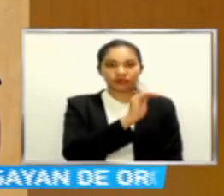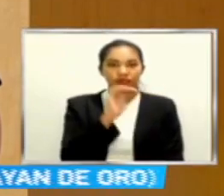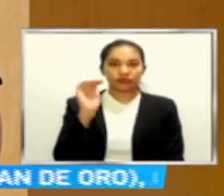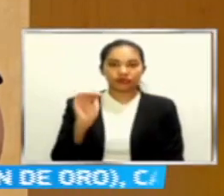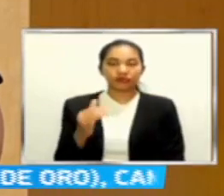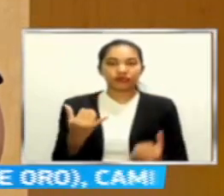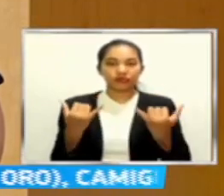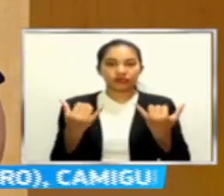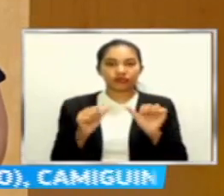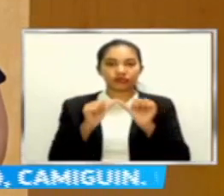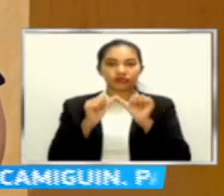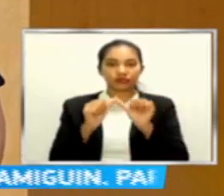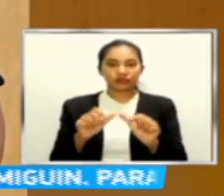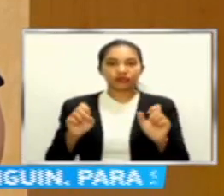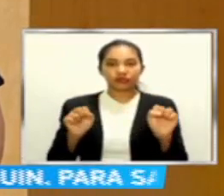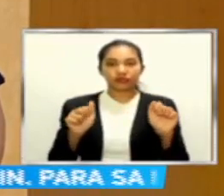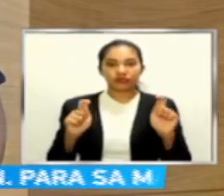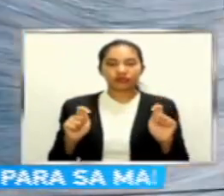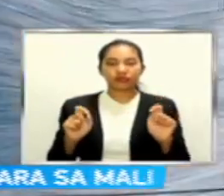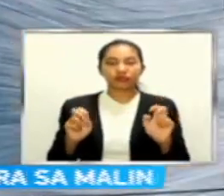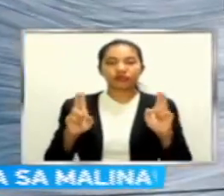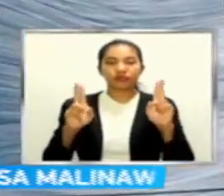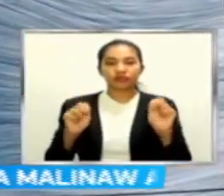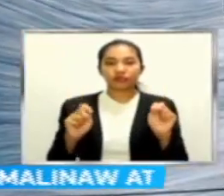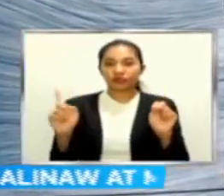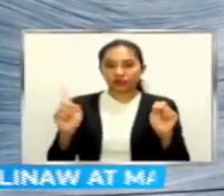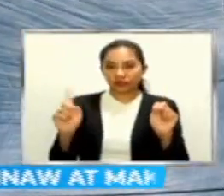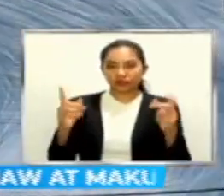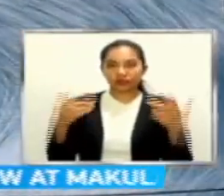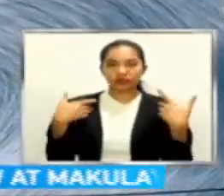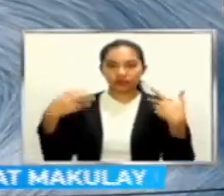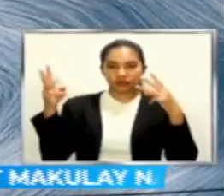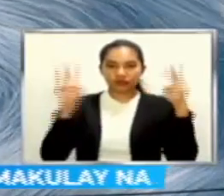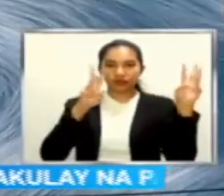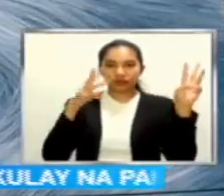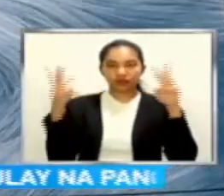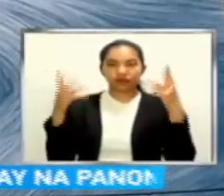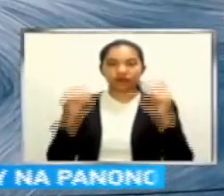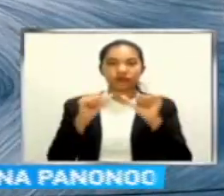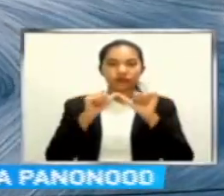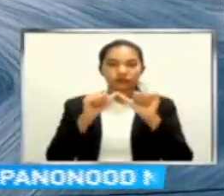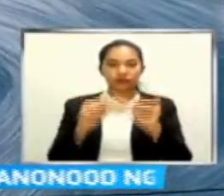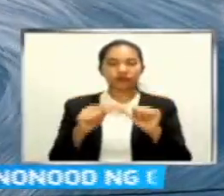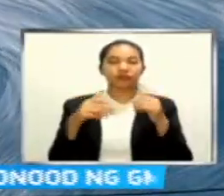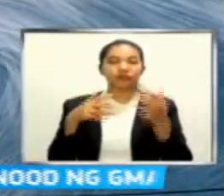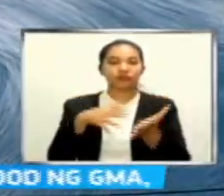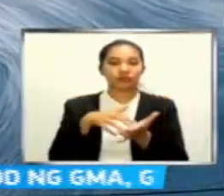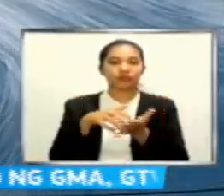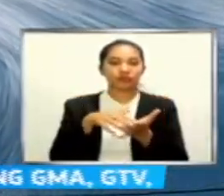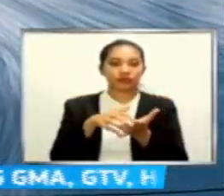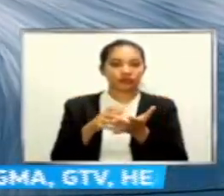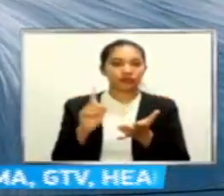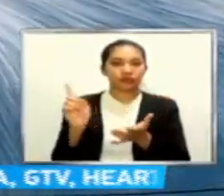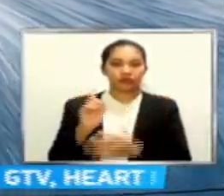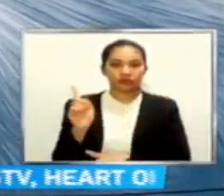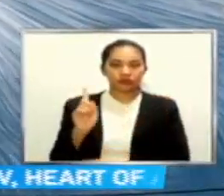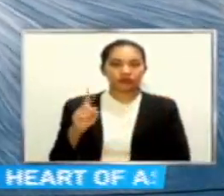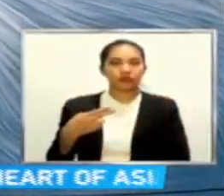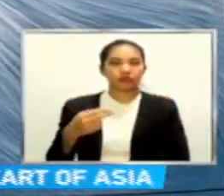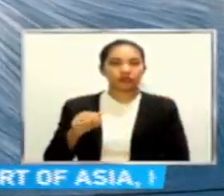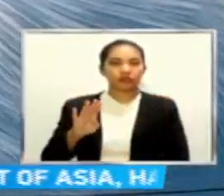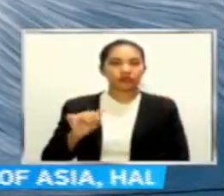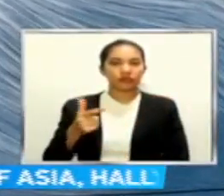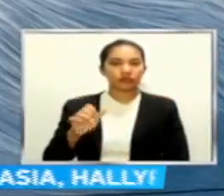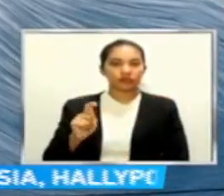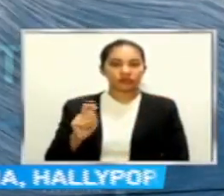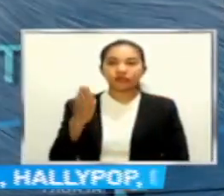weekend ang monsoon break. Base po sa wind forecast ng Metro Weather, mananatiling mahina ang hanging habagat. Wala kasing bagyo o LPA na